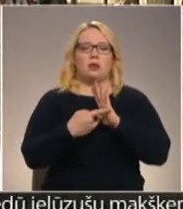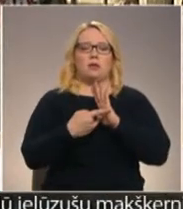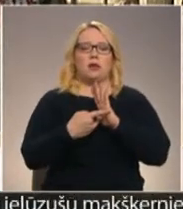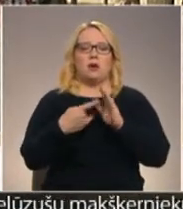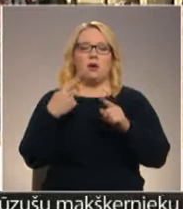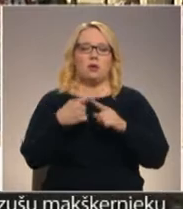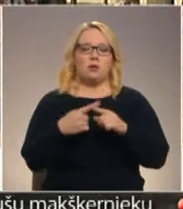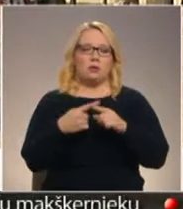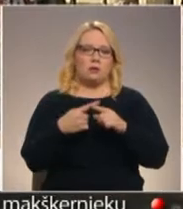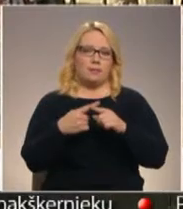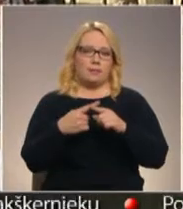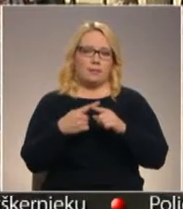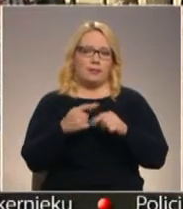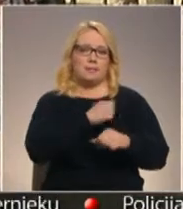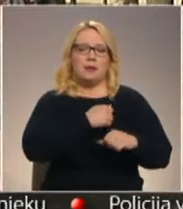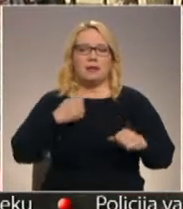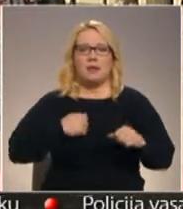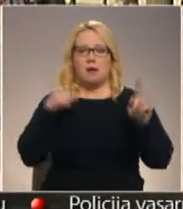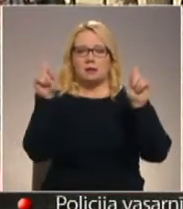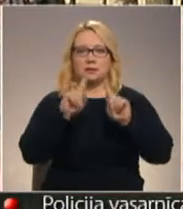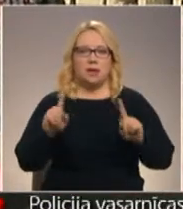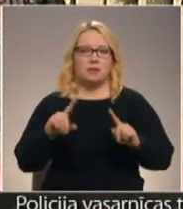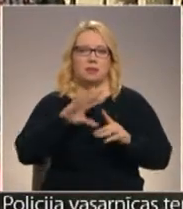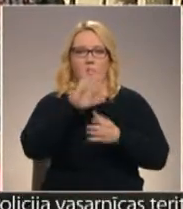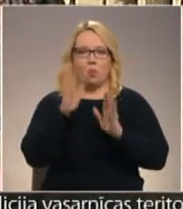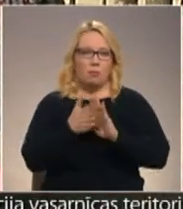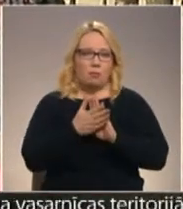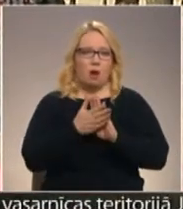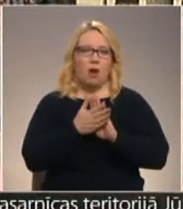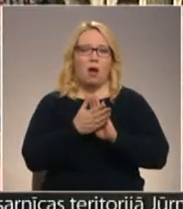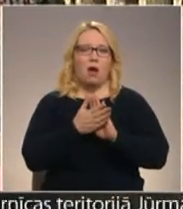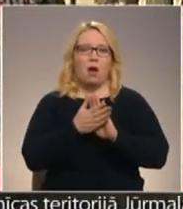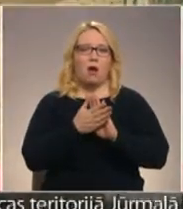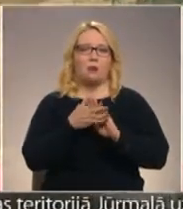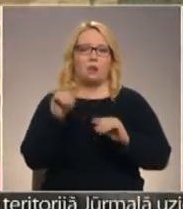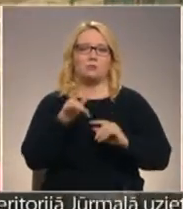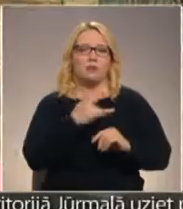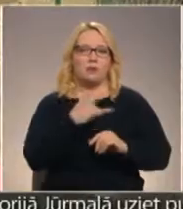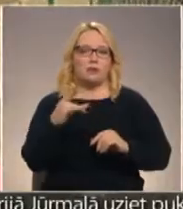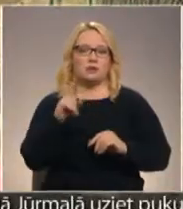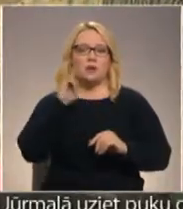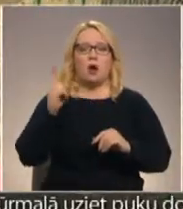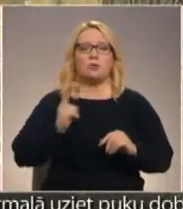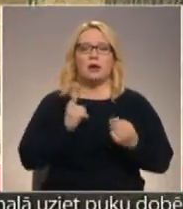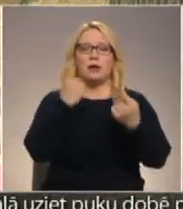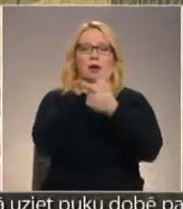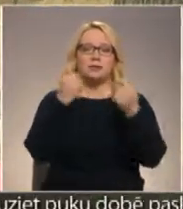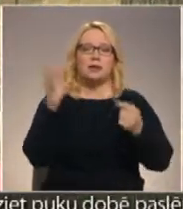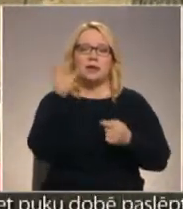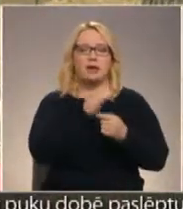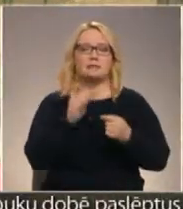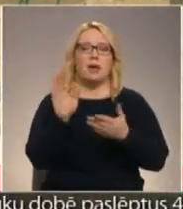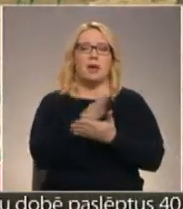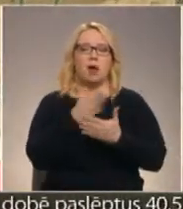Arī, protams, militārās lietas vispār kopumās un tāzums patriots. Jaunsargi atzīst, ka iespēja kārtot